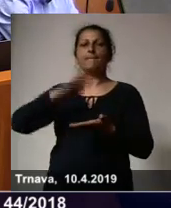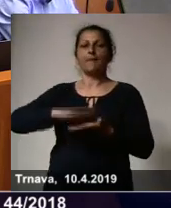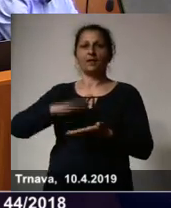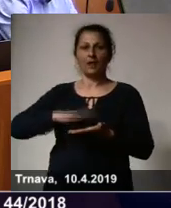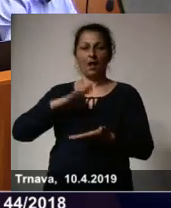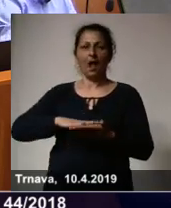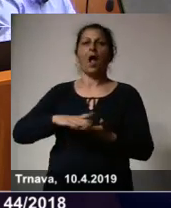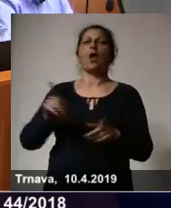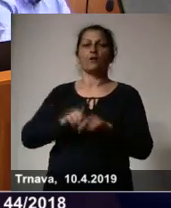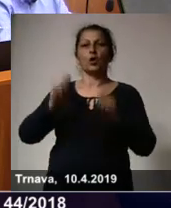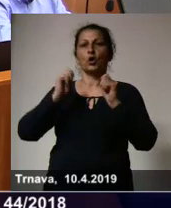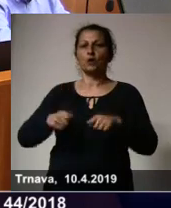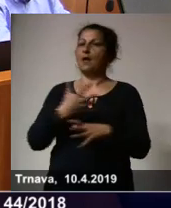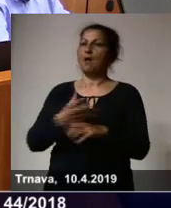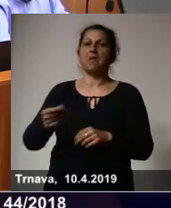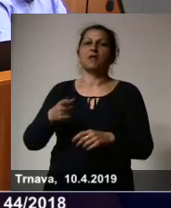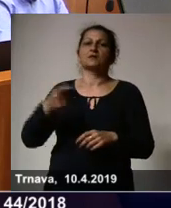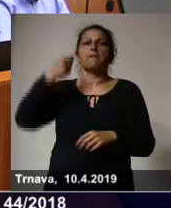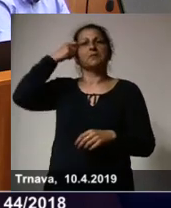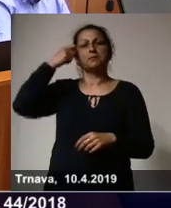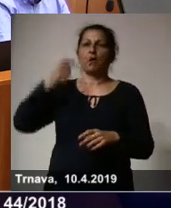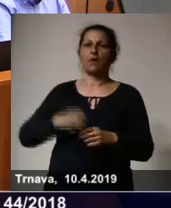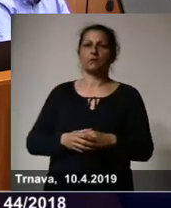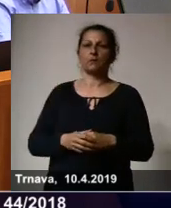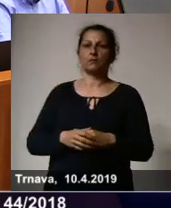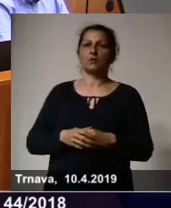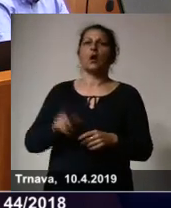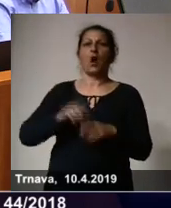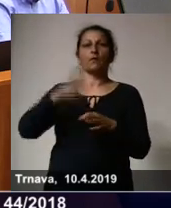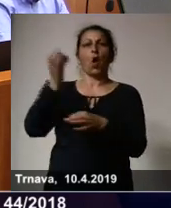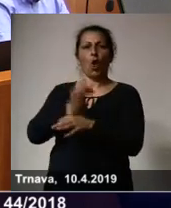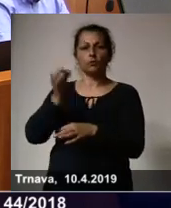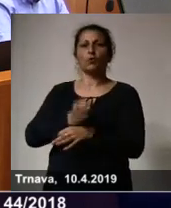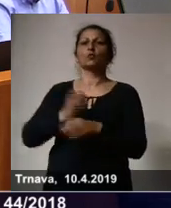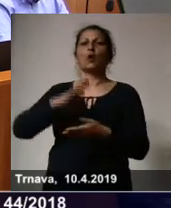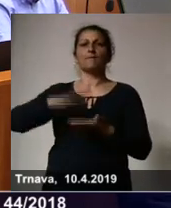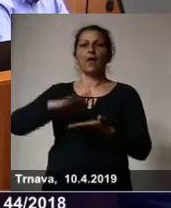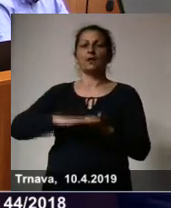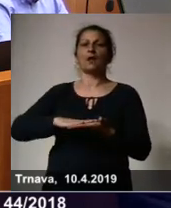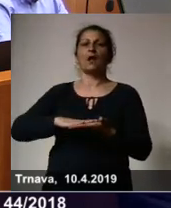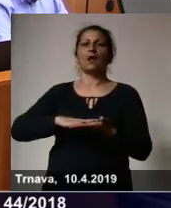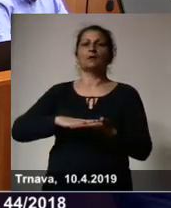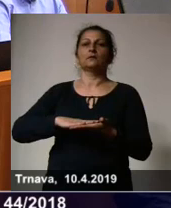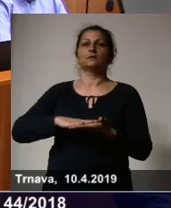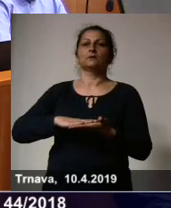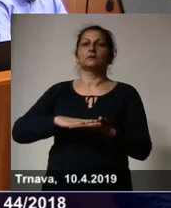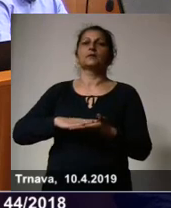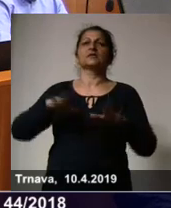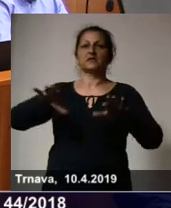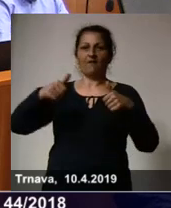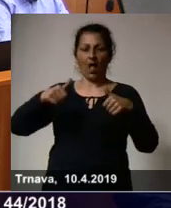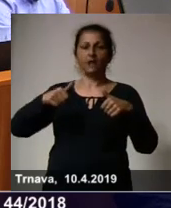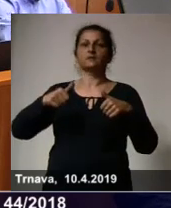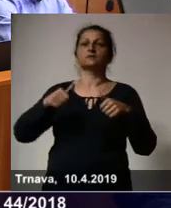a rozhodnutie bez pripomienok a odporúčajú materiál